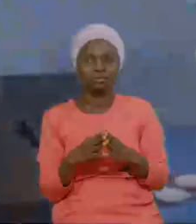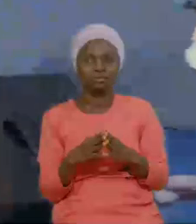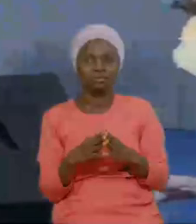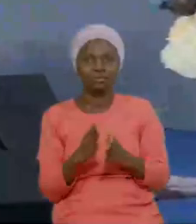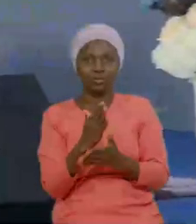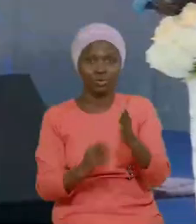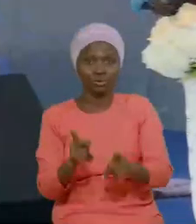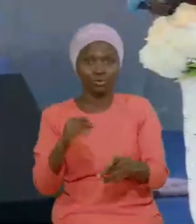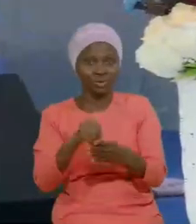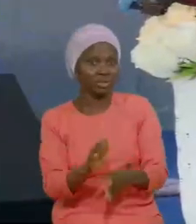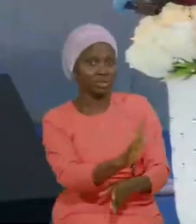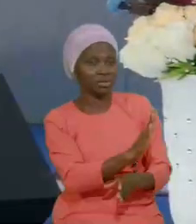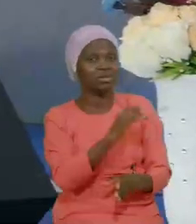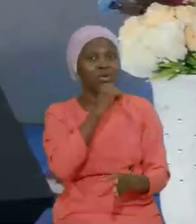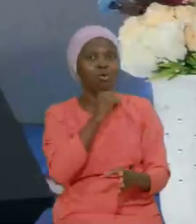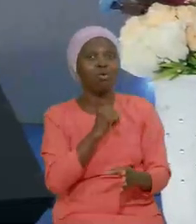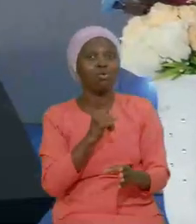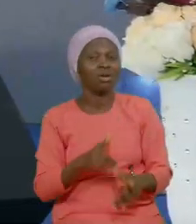sobriété.